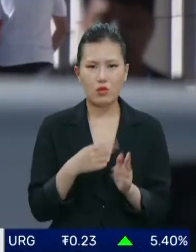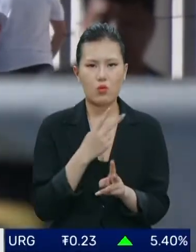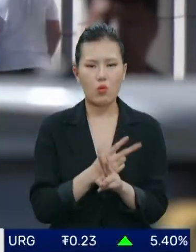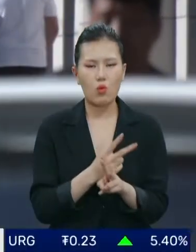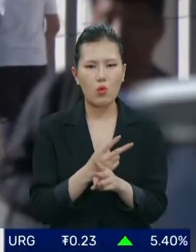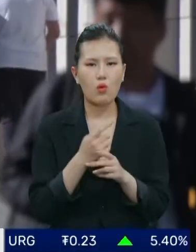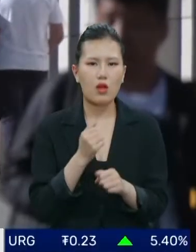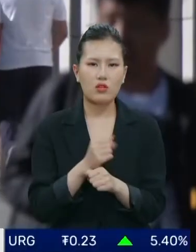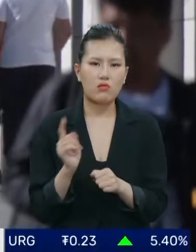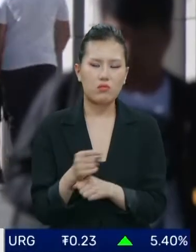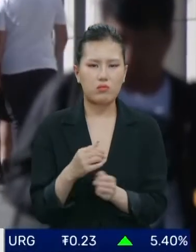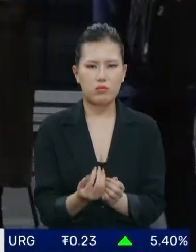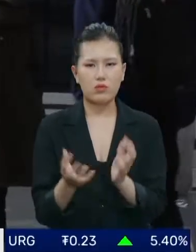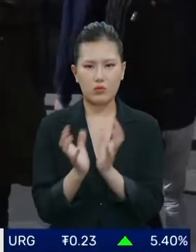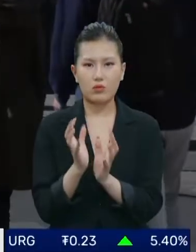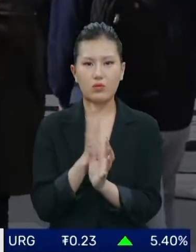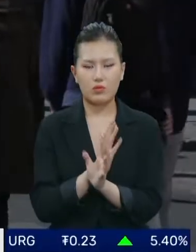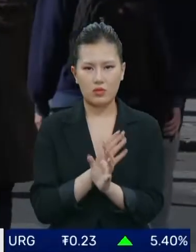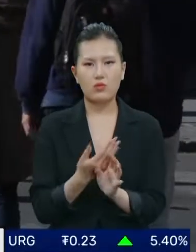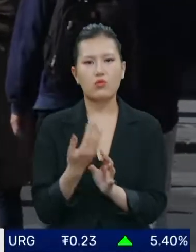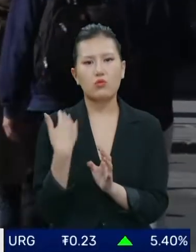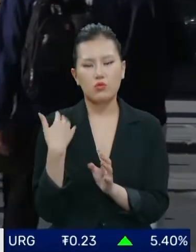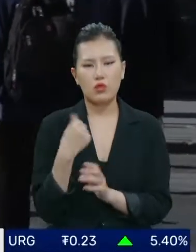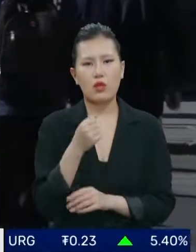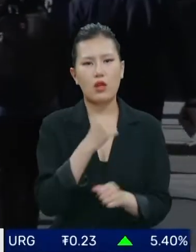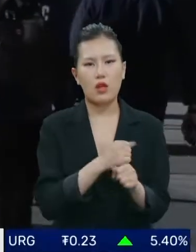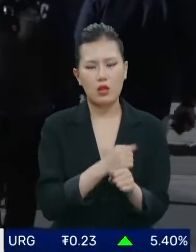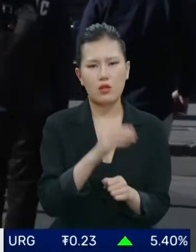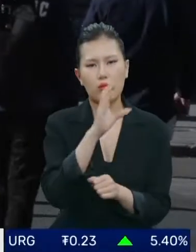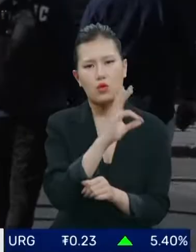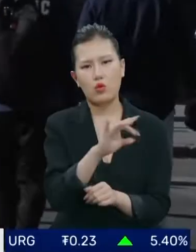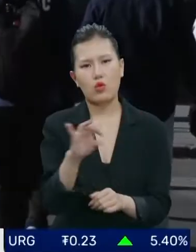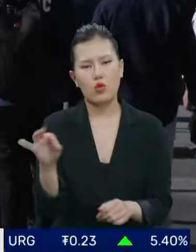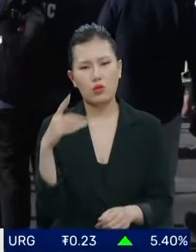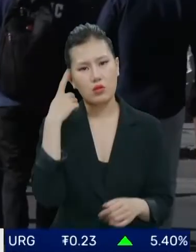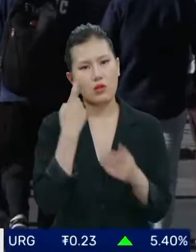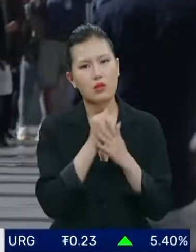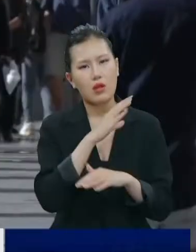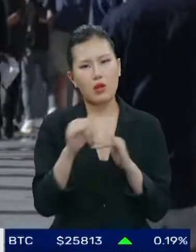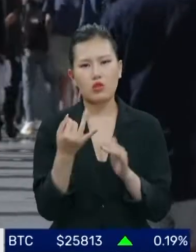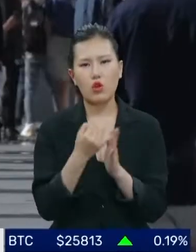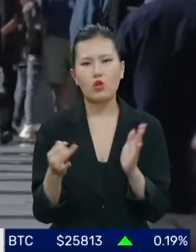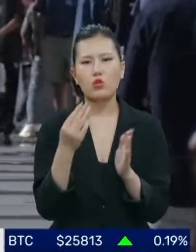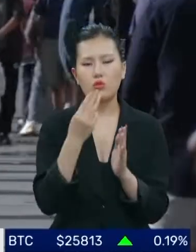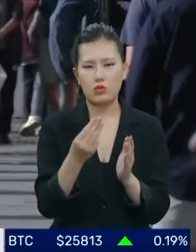За өнгөрсөн хугацаанд иргэд аж ахуй нэгж байгууллагуудаас энэ хуультай холбоотой 700 орчим санал хүлээж аваад 60 гаруй хувийг нь хуулийн төсөлд